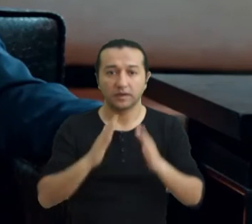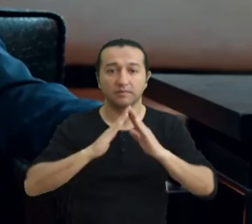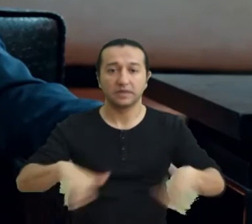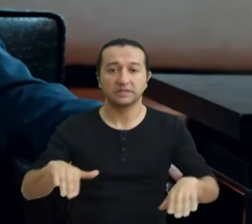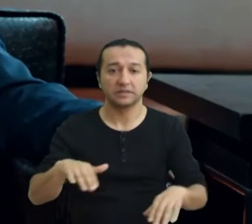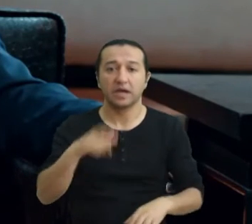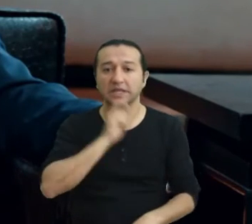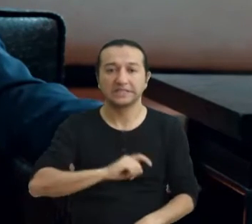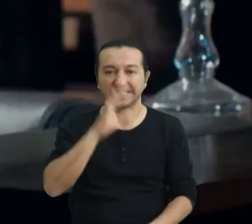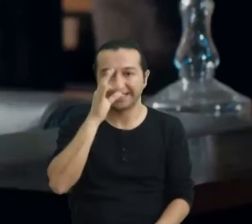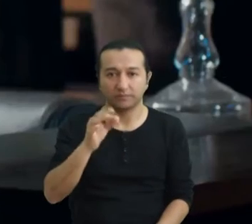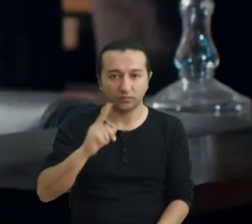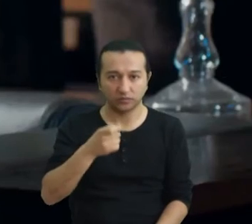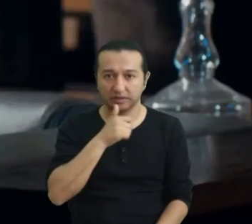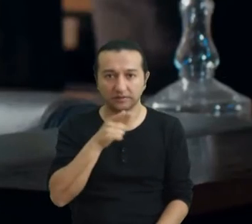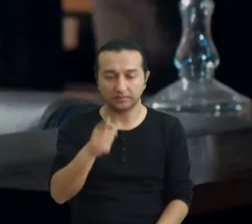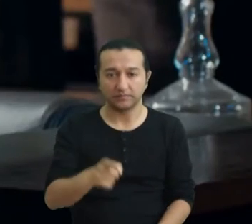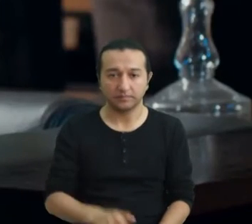Baskını sabote eden adamı bulabildin mi?